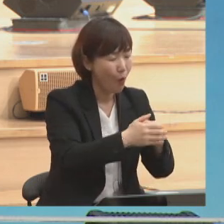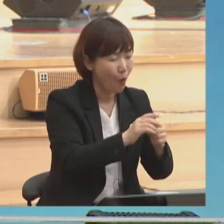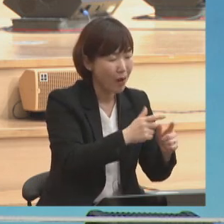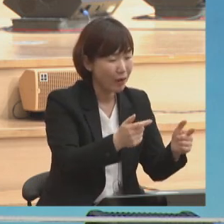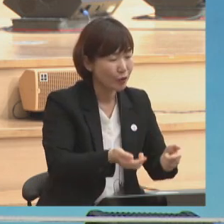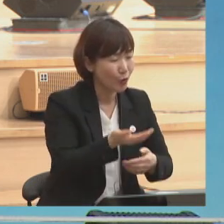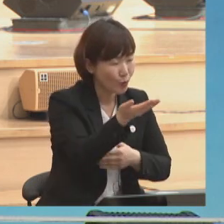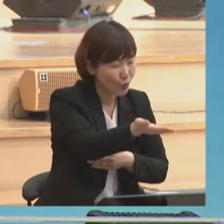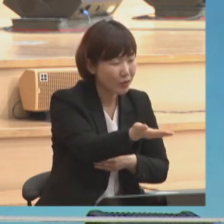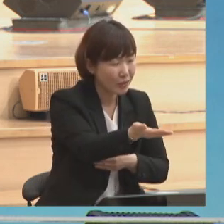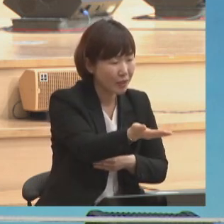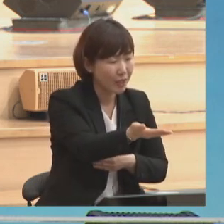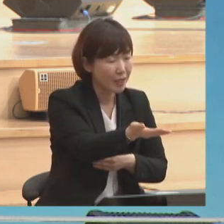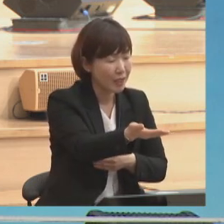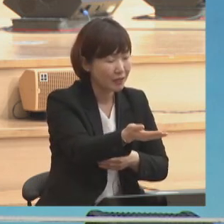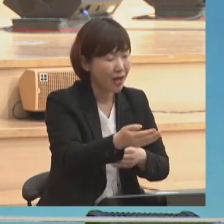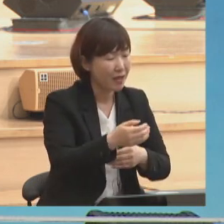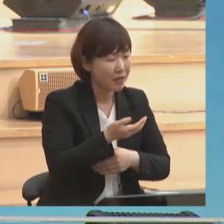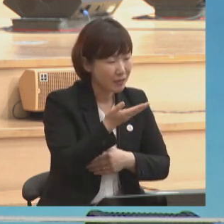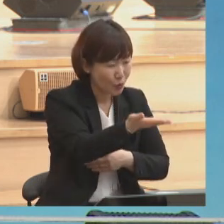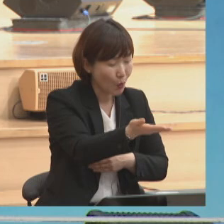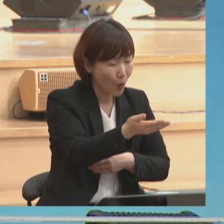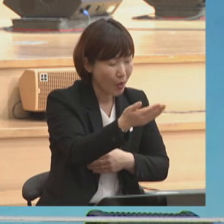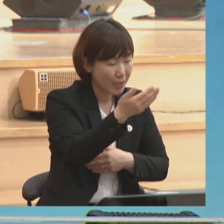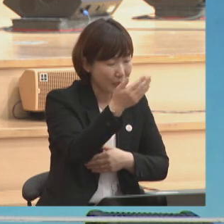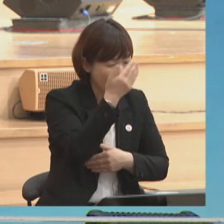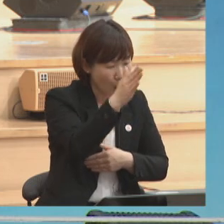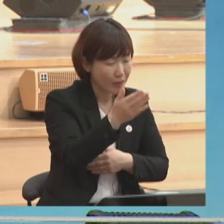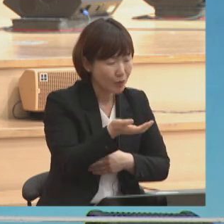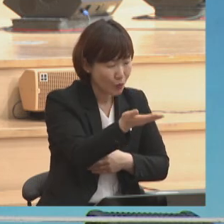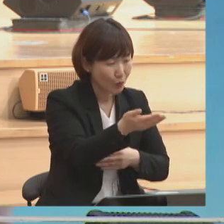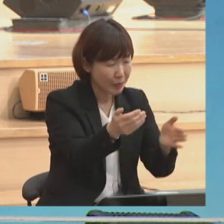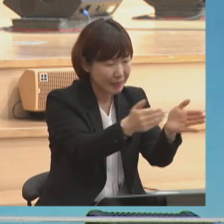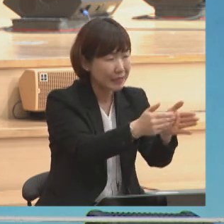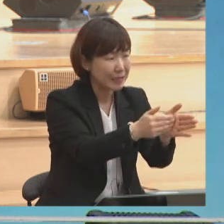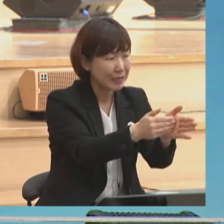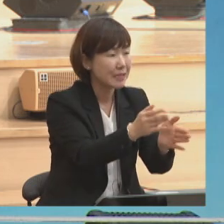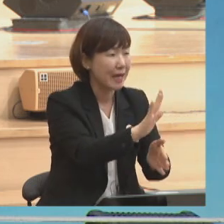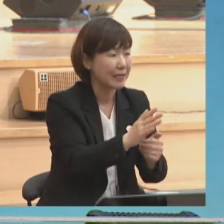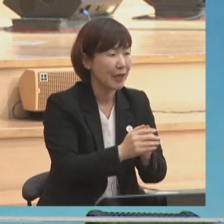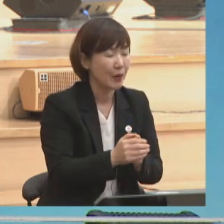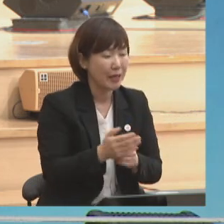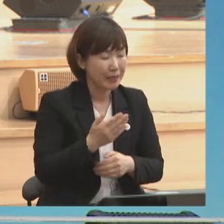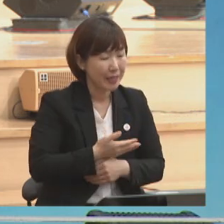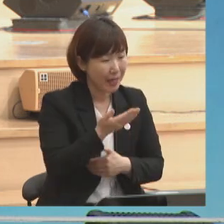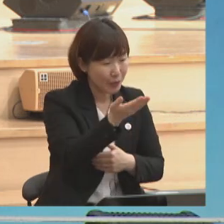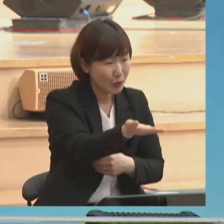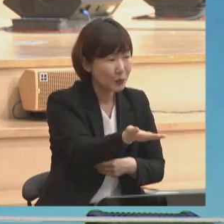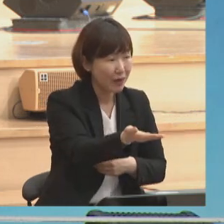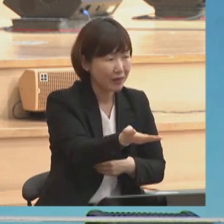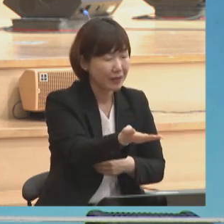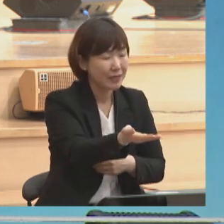했으니 제공하고 끝내는 게 아니에요. 그 사람이 정말 좋아서